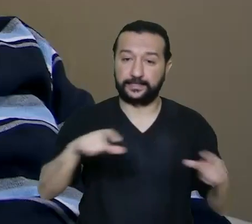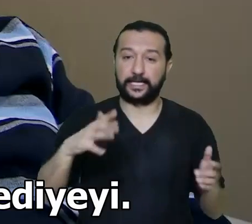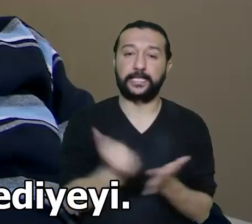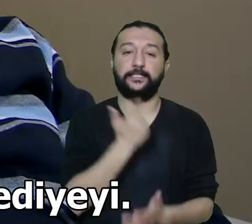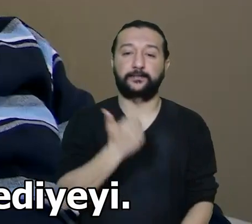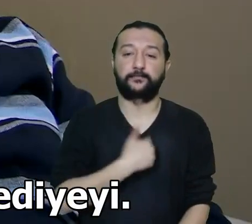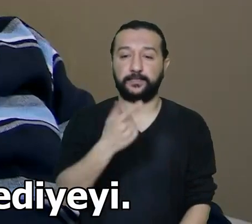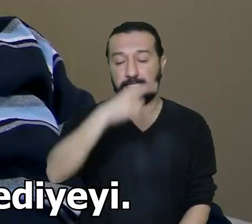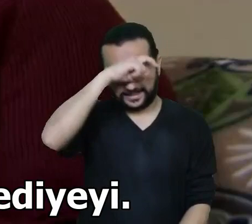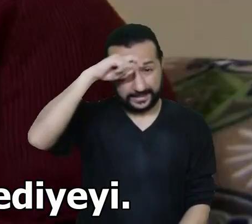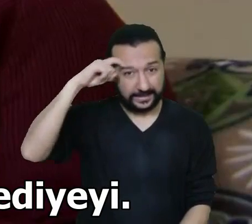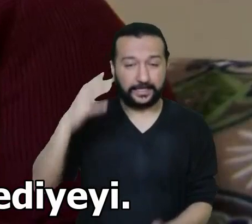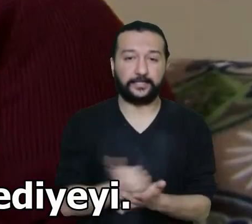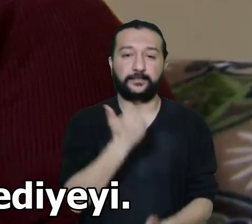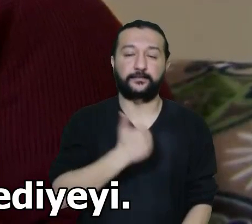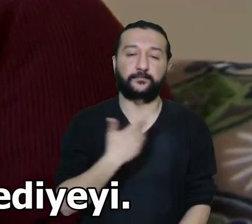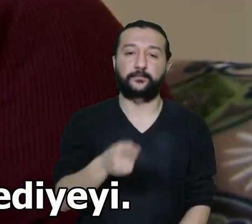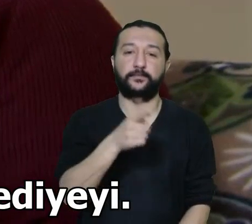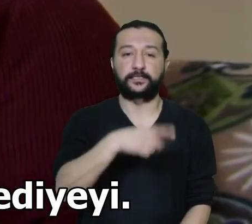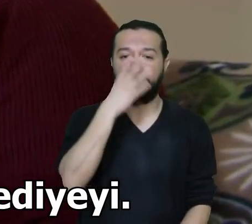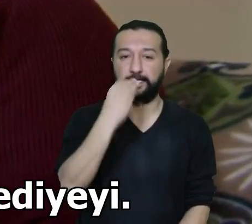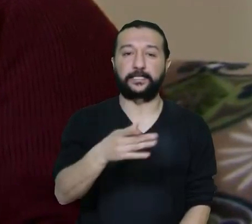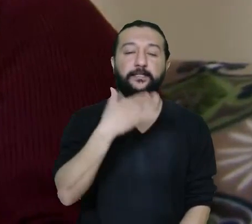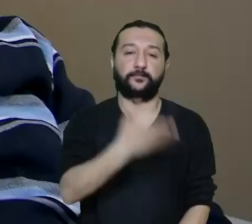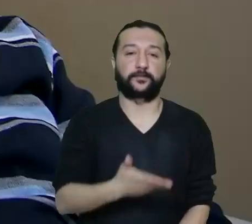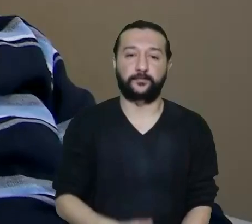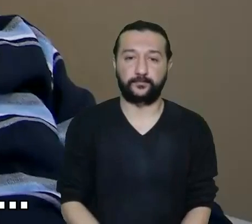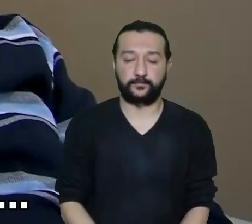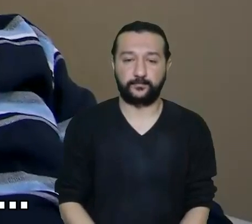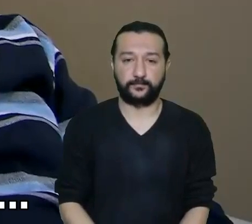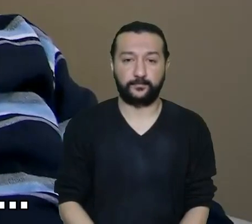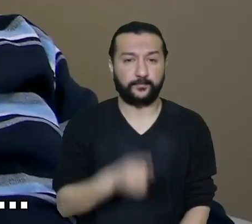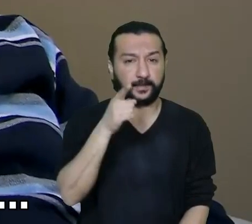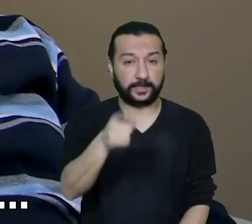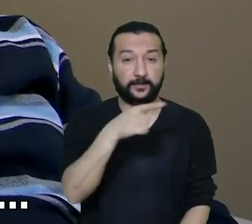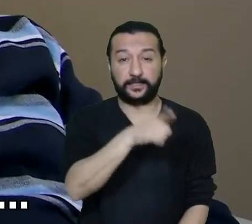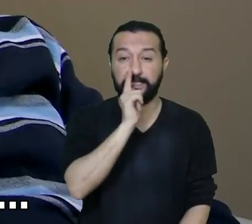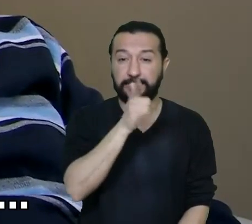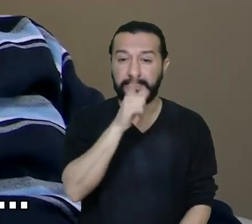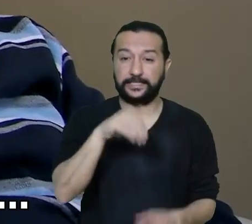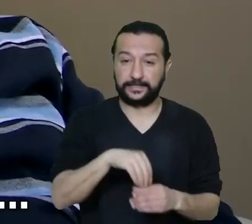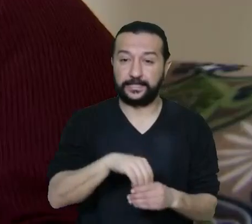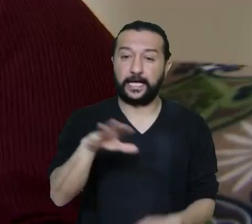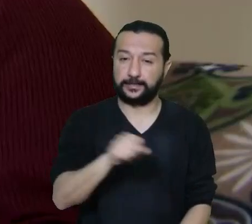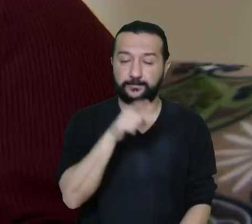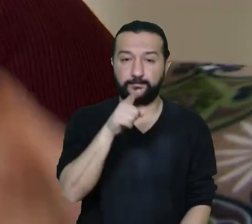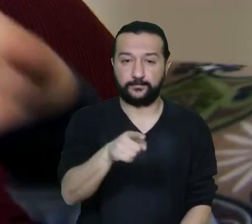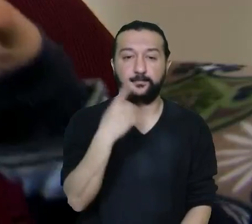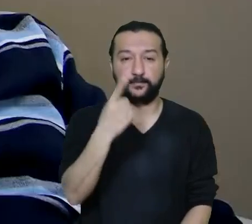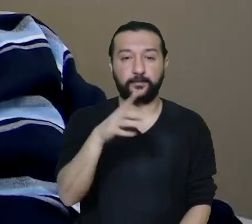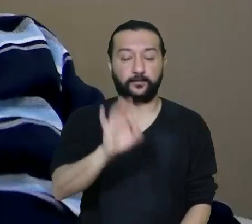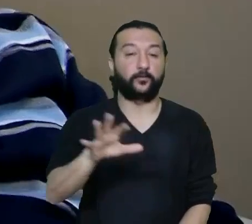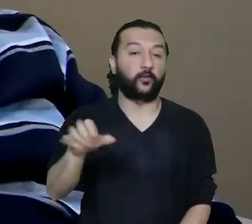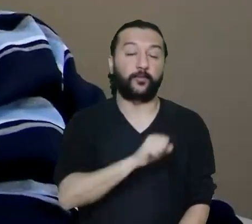kazandım. Alın terimle kazandım ben bu hediyeyi. Sen o ses tellerini alırım. Bir